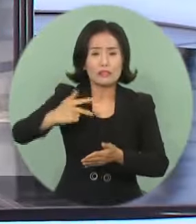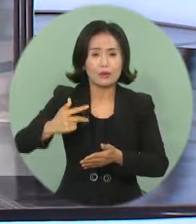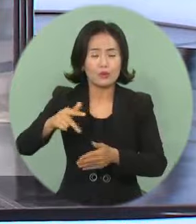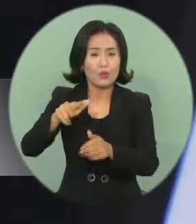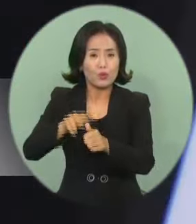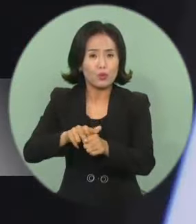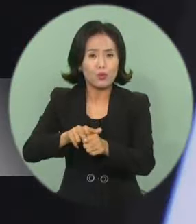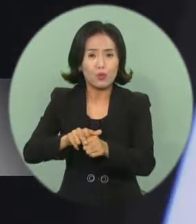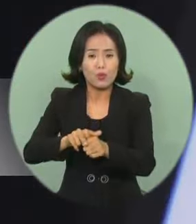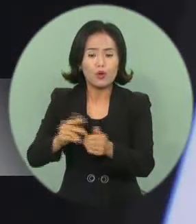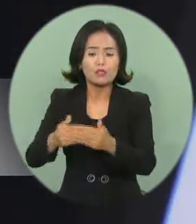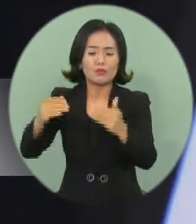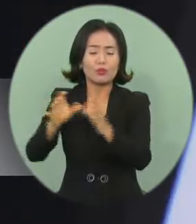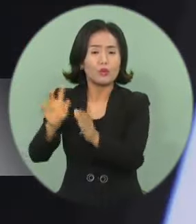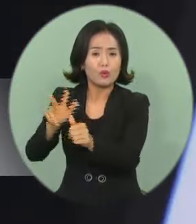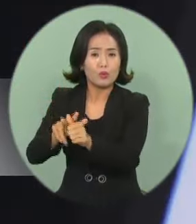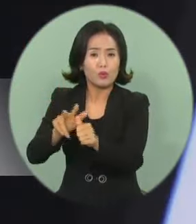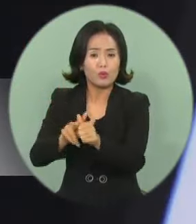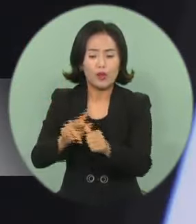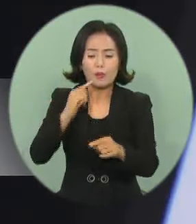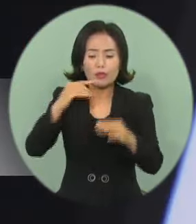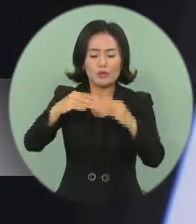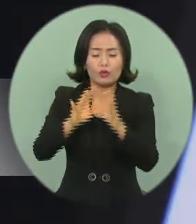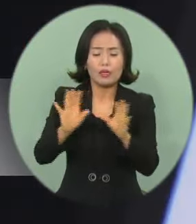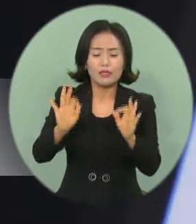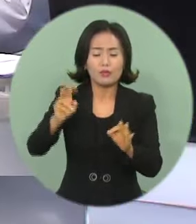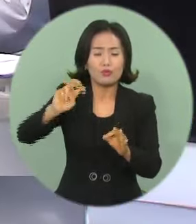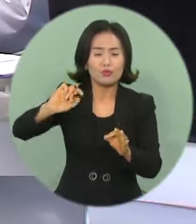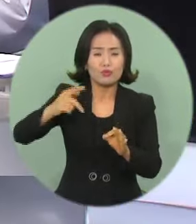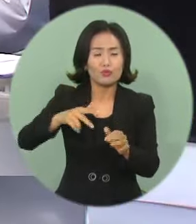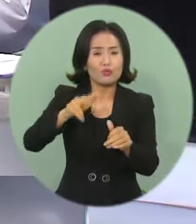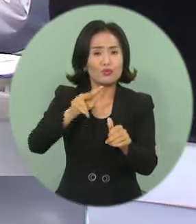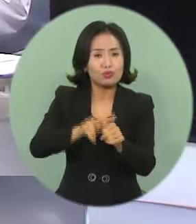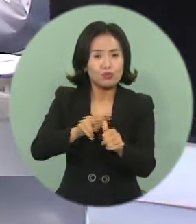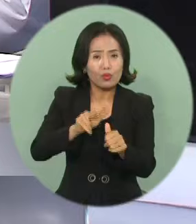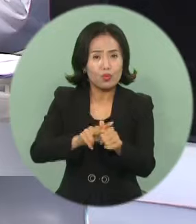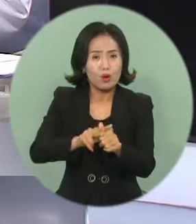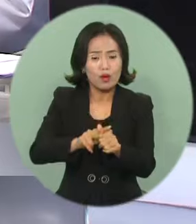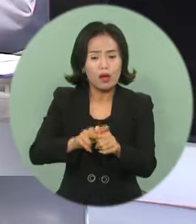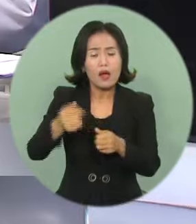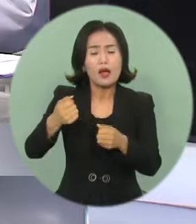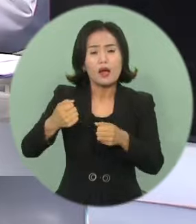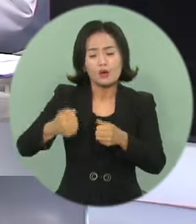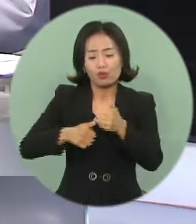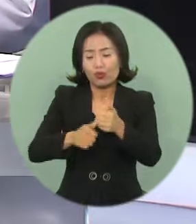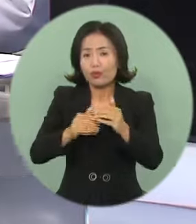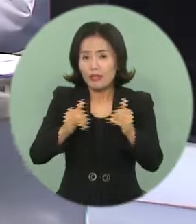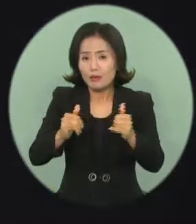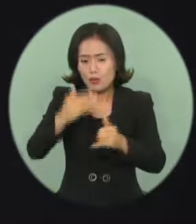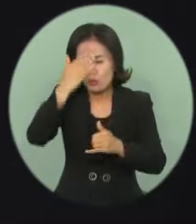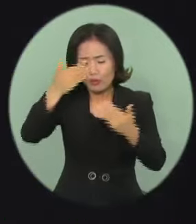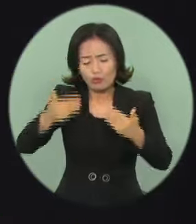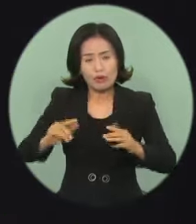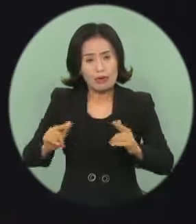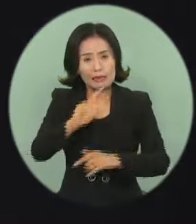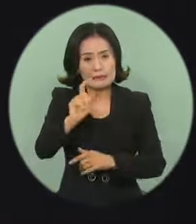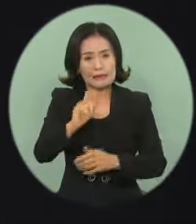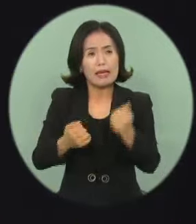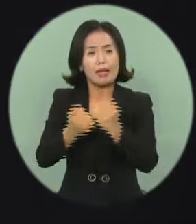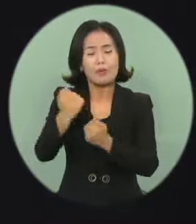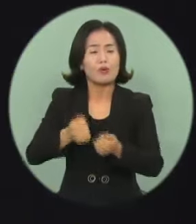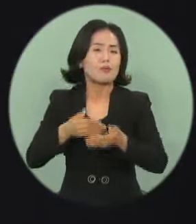이성수 후보는 민주당 김문수 후보가 수행원에게 차량과 거주지를 무상으로 제공받은 것 아니냐며